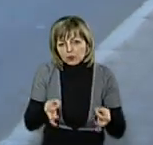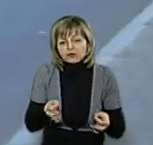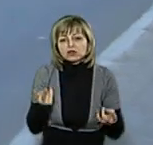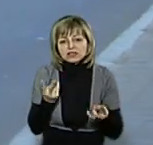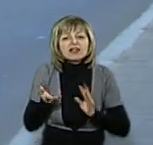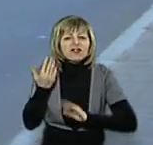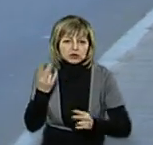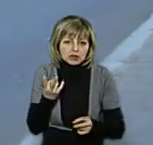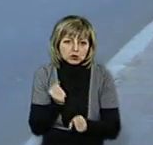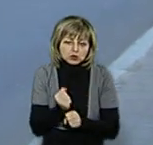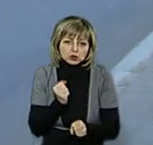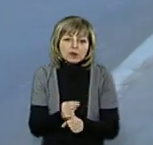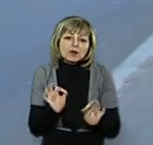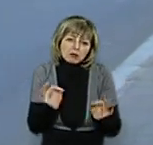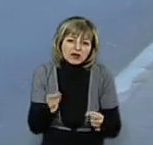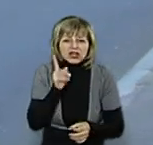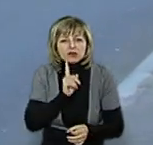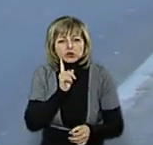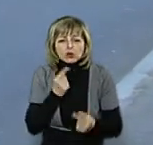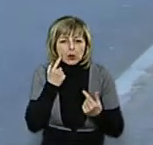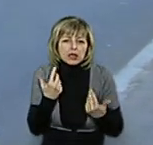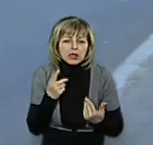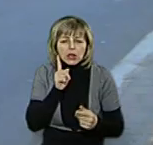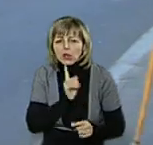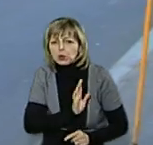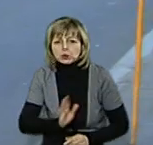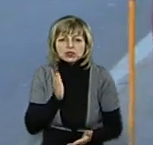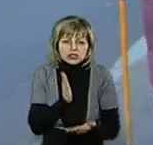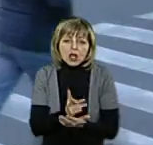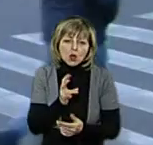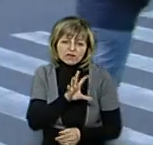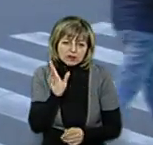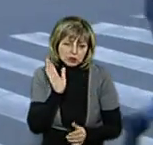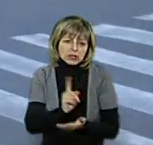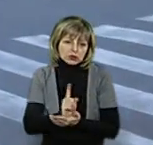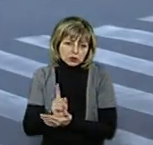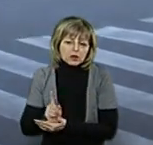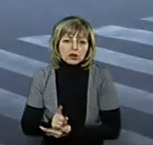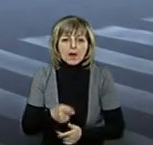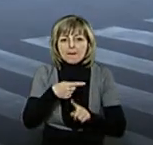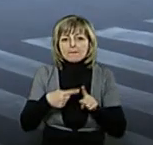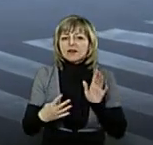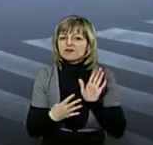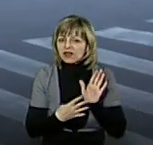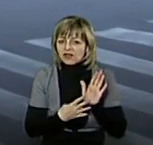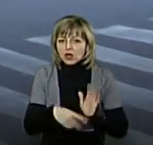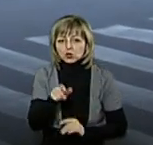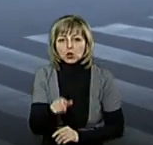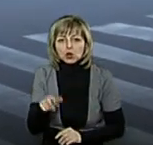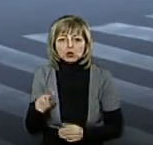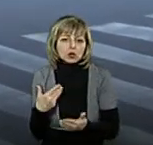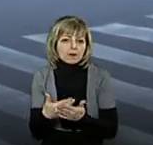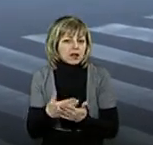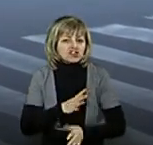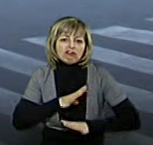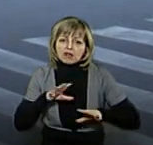було зробити. Да, то певно, тимчасові незручності є, але я думаю, воно все налагодиться. Пів-дев'ятої, людей майже